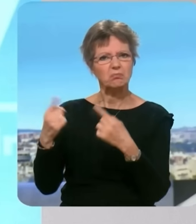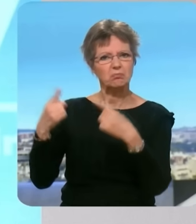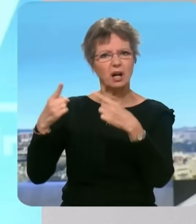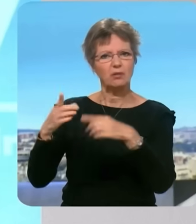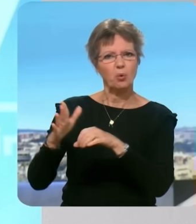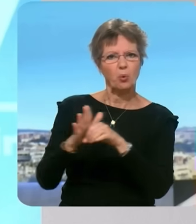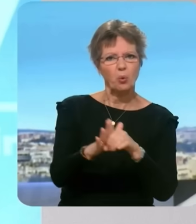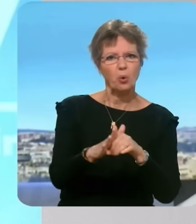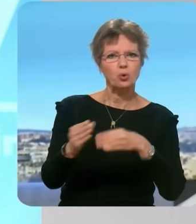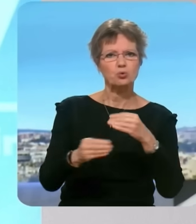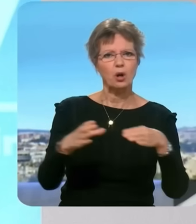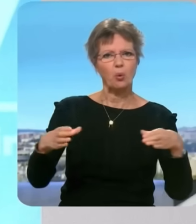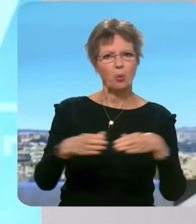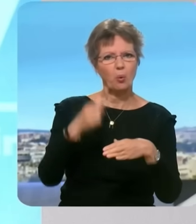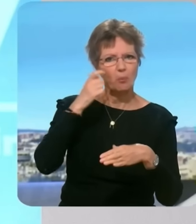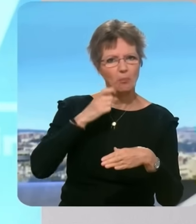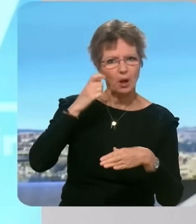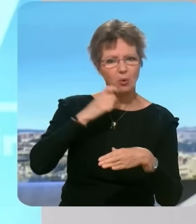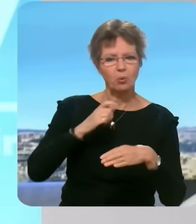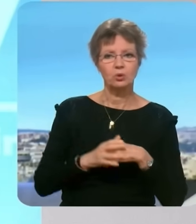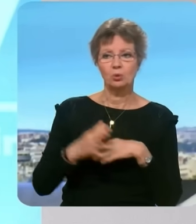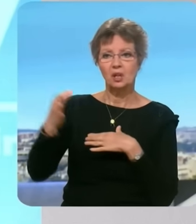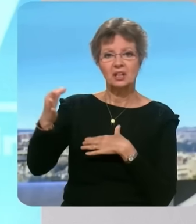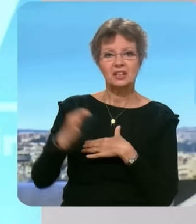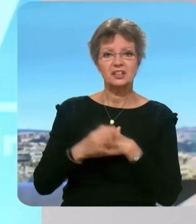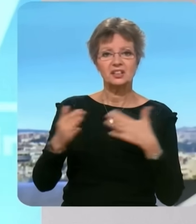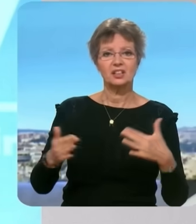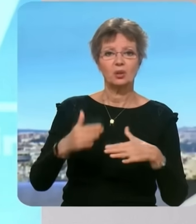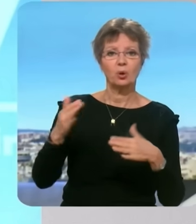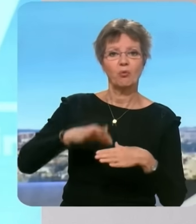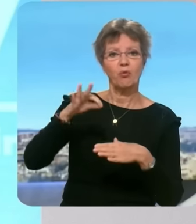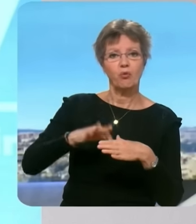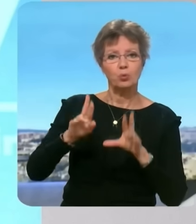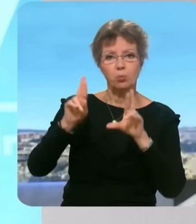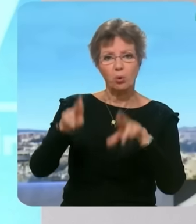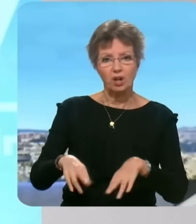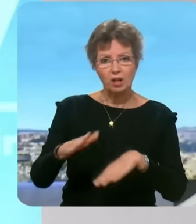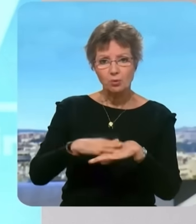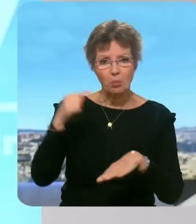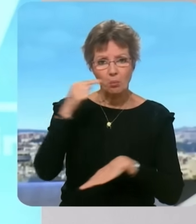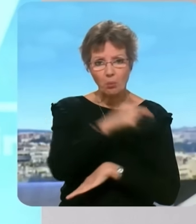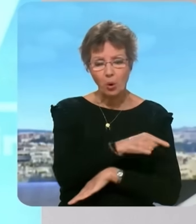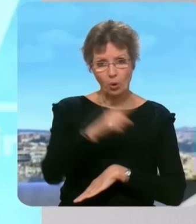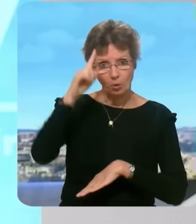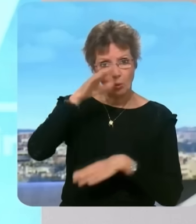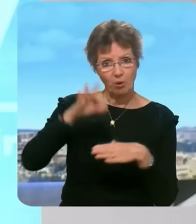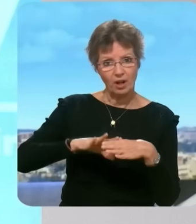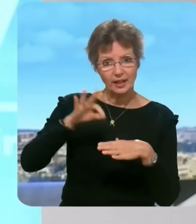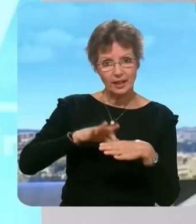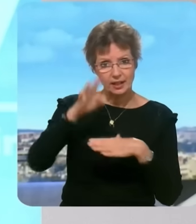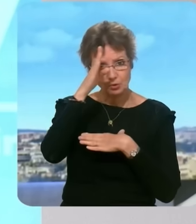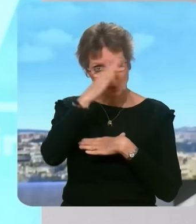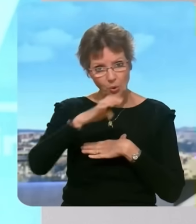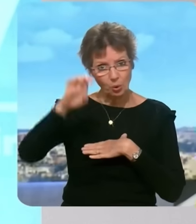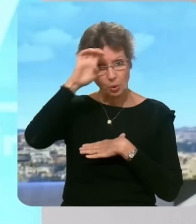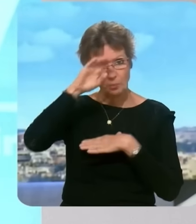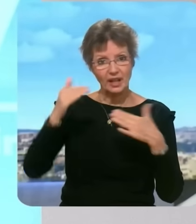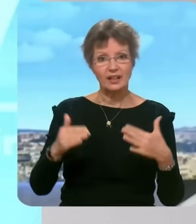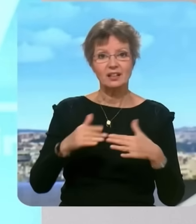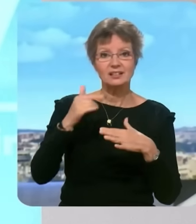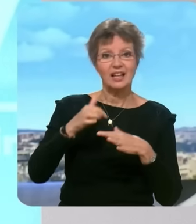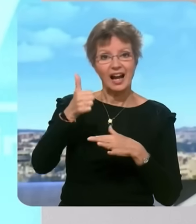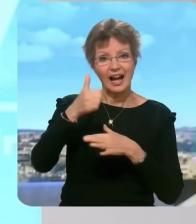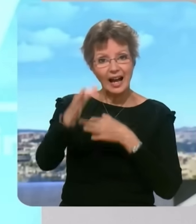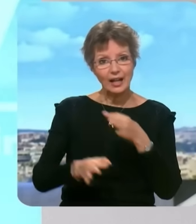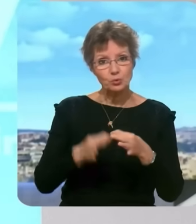et les macronistes. Il dit qu'il y a des votes perdus aux élections européennes, mais il ment. Parce que les élections européennes, ce sont des élections proportionnelles à un tour. Donc toutes les